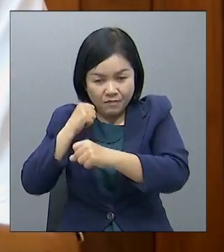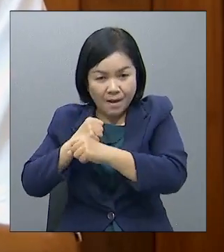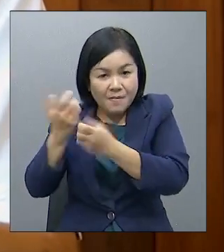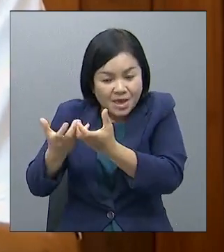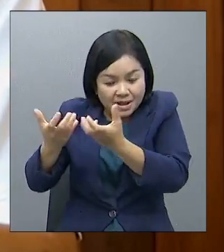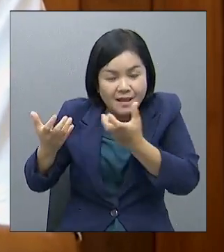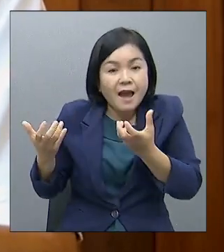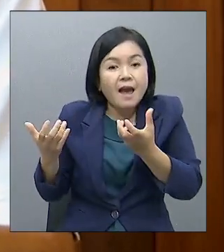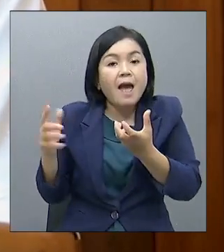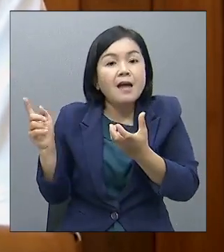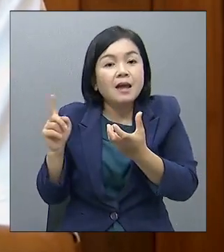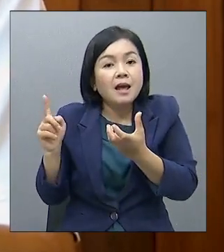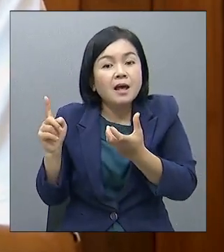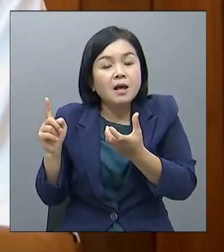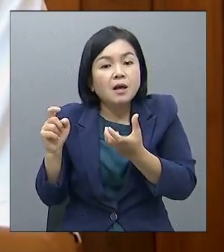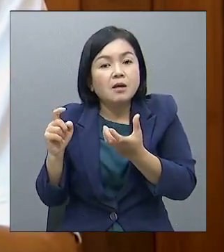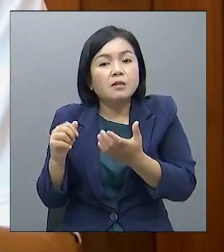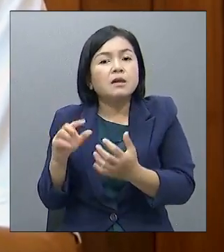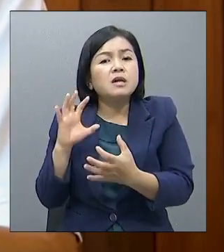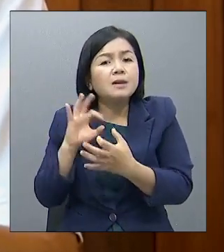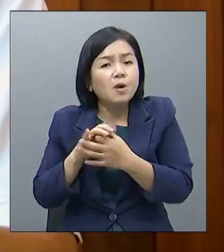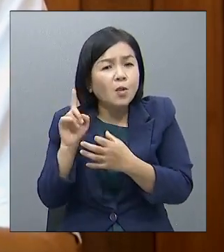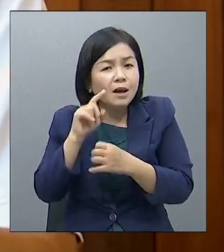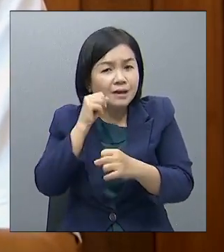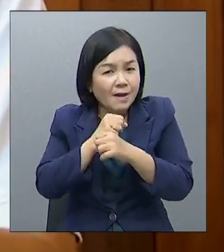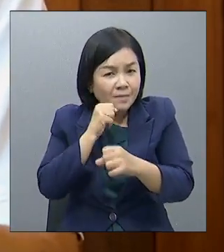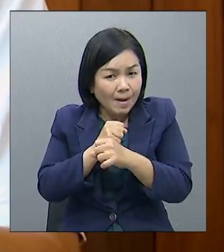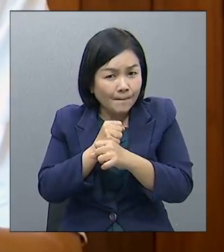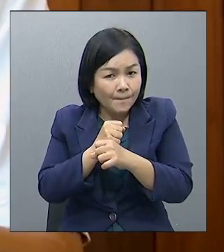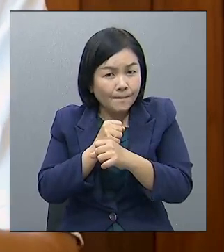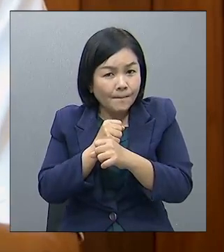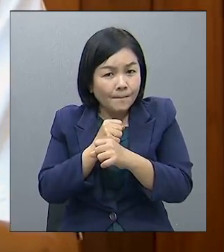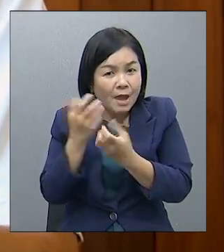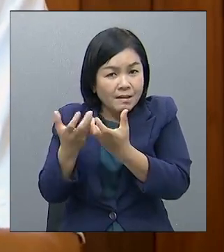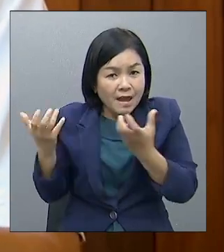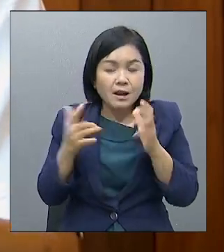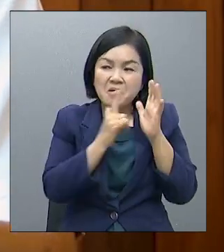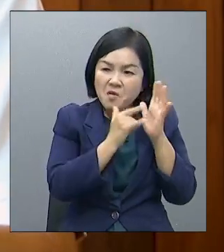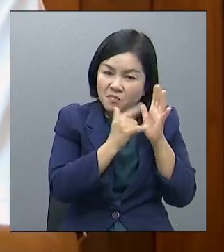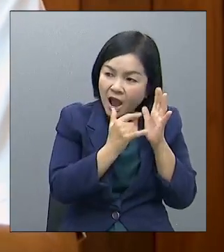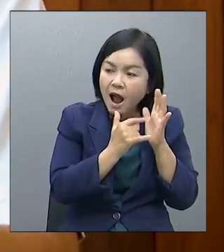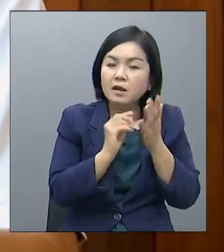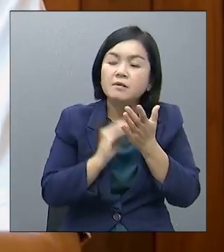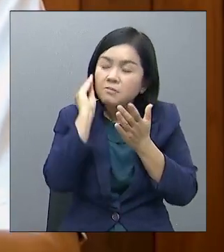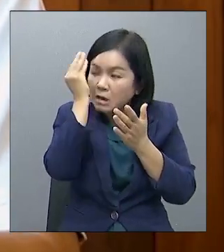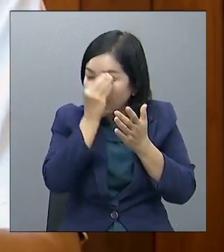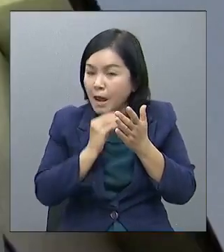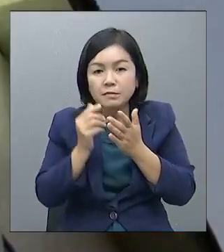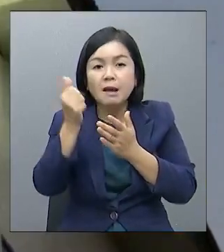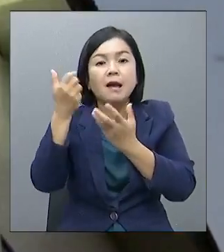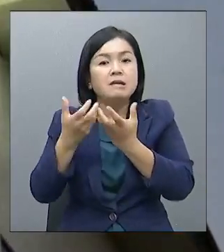ำเป็นสารที่จะเป็นสารตั้งต้นในเรื่องของการทำอุตสาหกรรมทางด้านเวชภัณฑ์หรือเครื่องสำอางต่างๆต่อเนื่อง